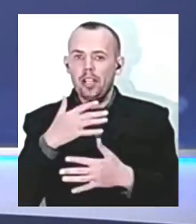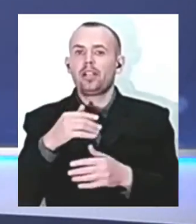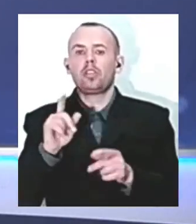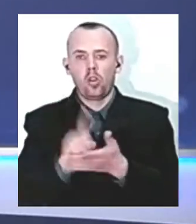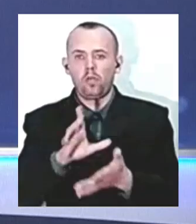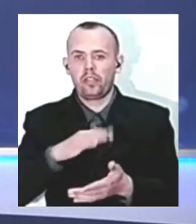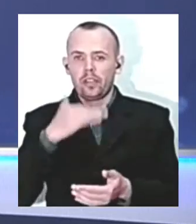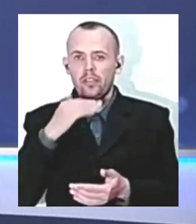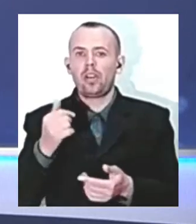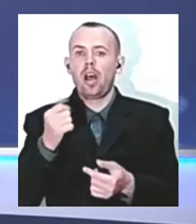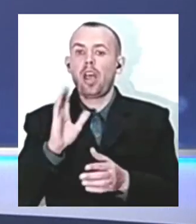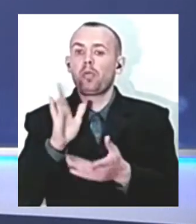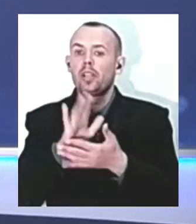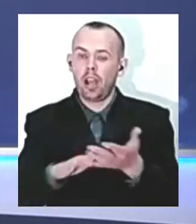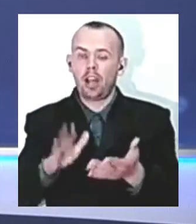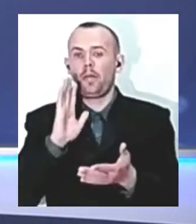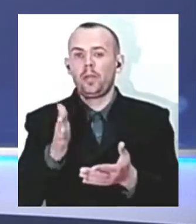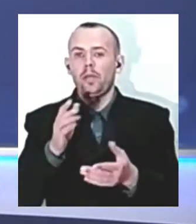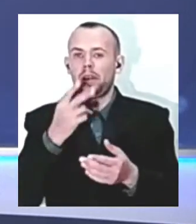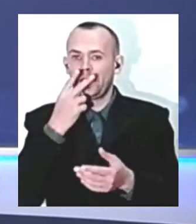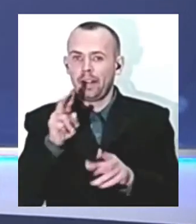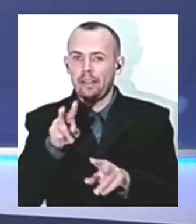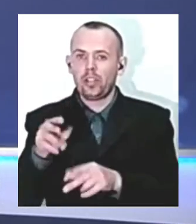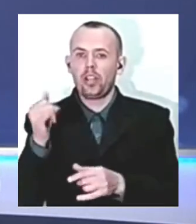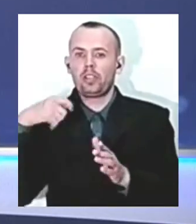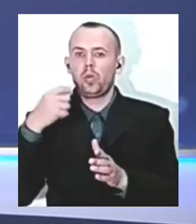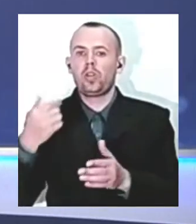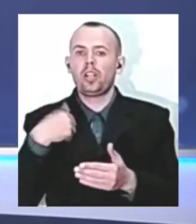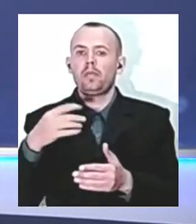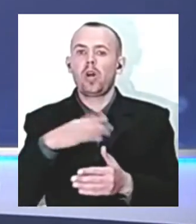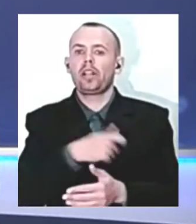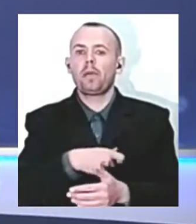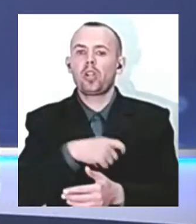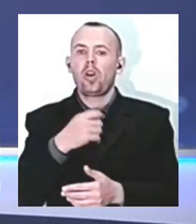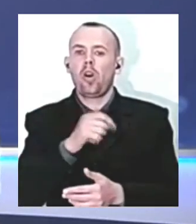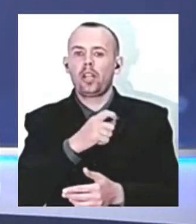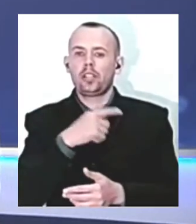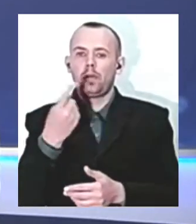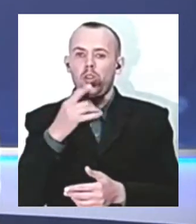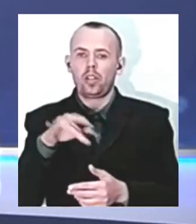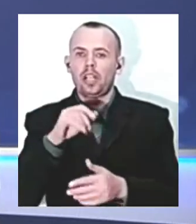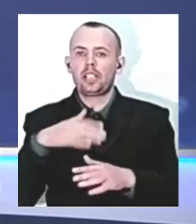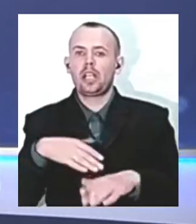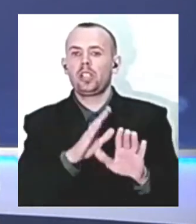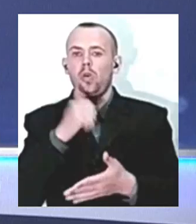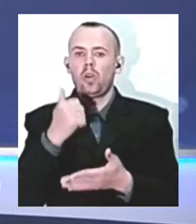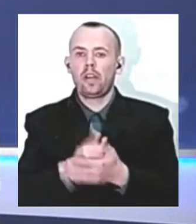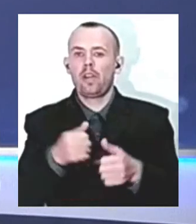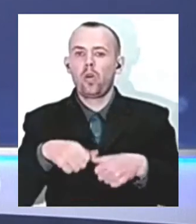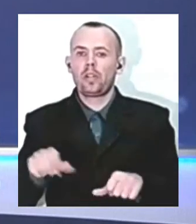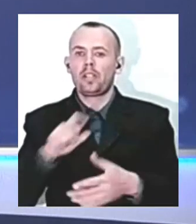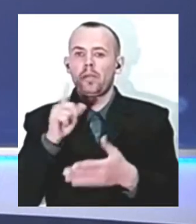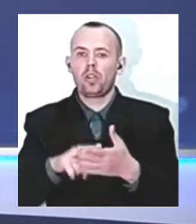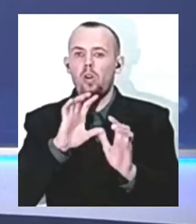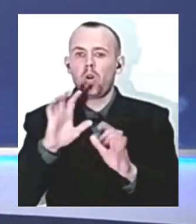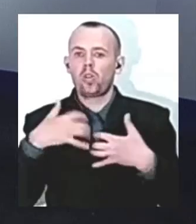буде далі, будемо дивитися. І в студії у нас була депутатка Одеської обласної ради, заступниця голови комісії з питань охорони здоров'я та